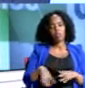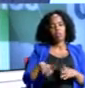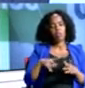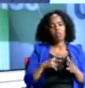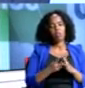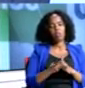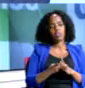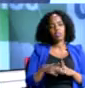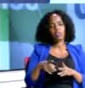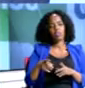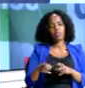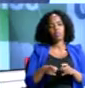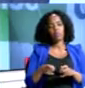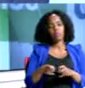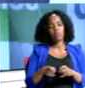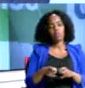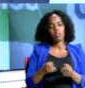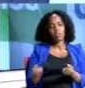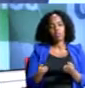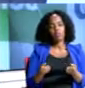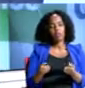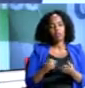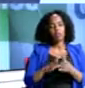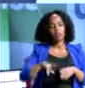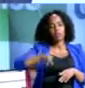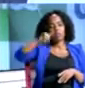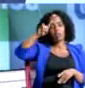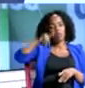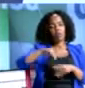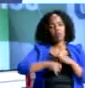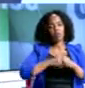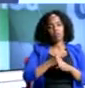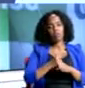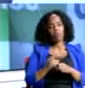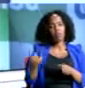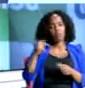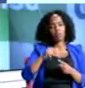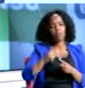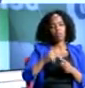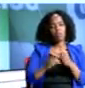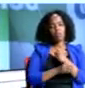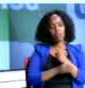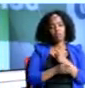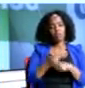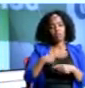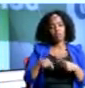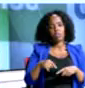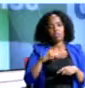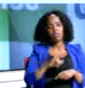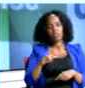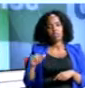gera gejjimni tiye qillen serra jira kara namoni adunya gera biyikenya titufani kamben